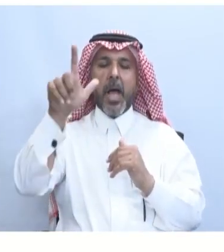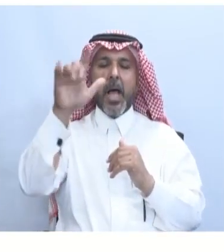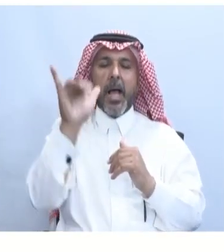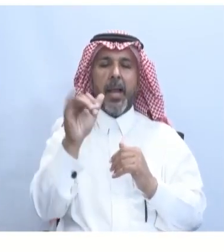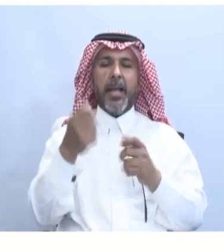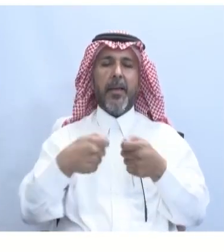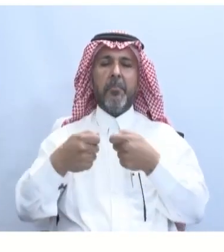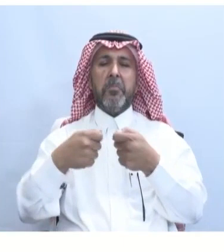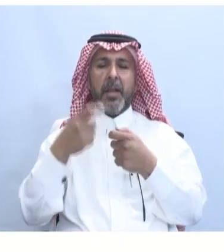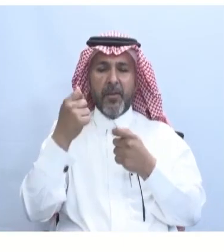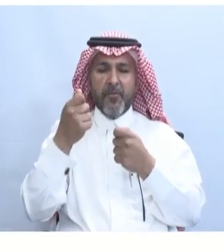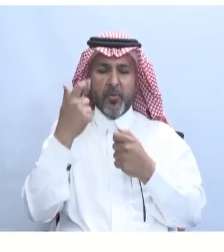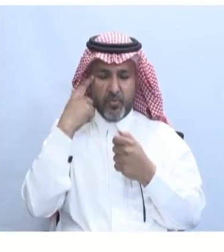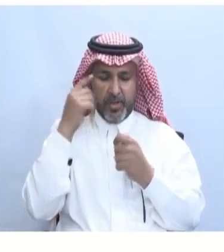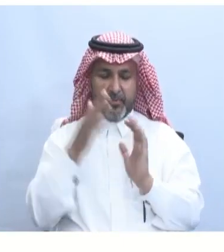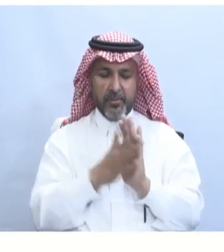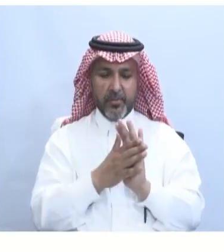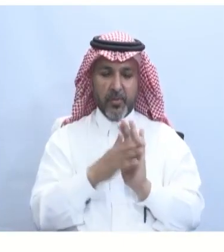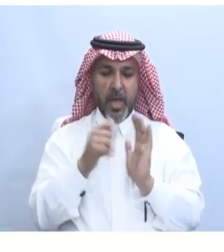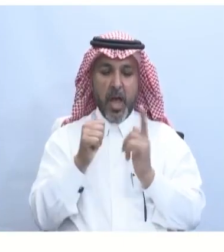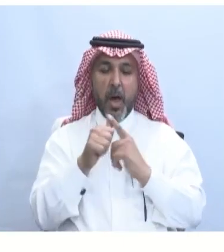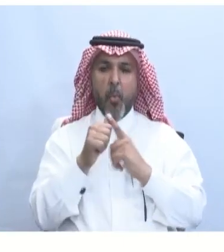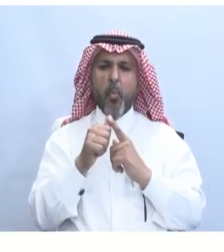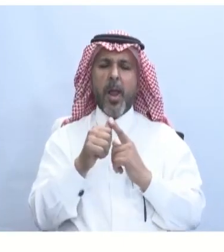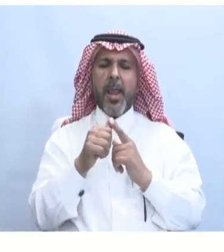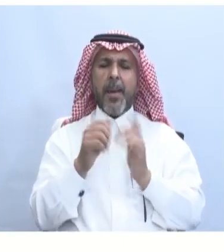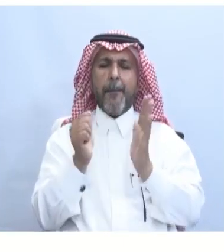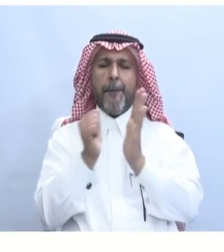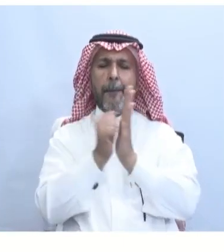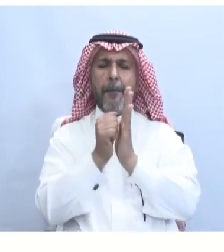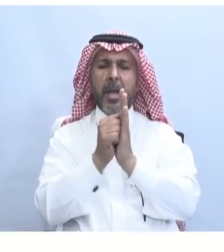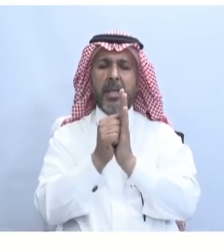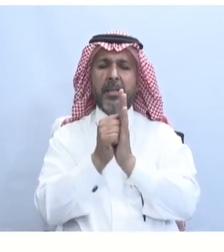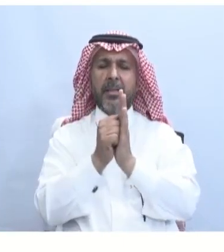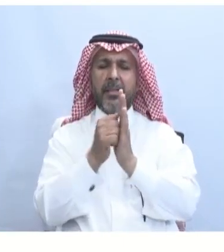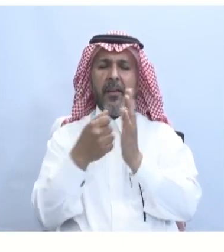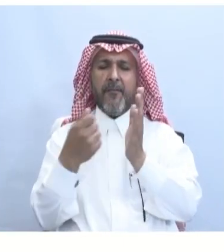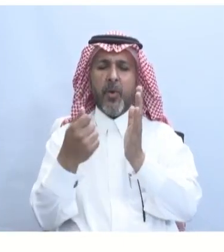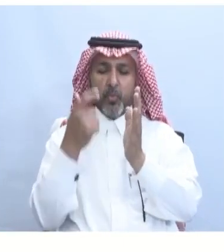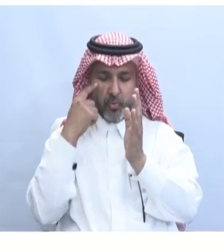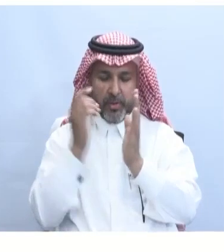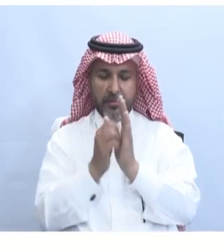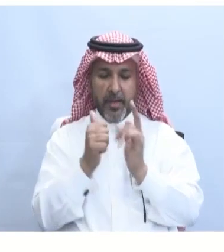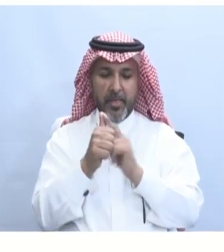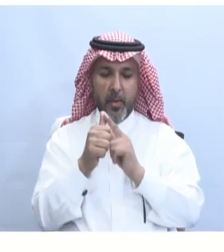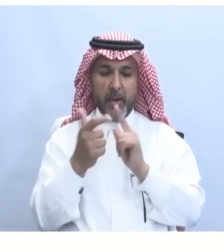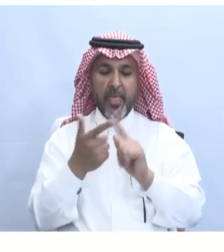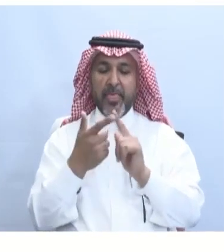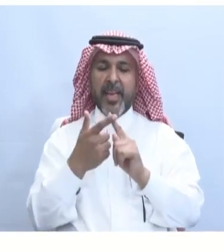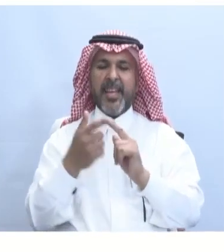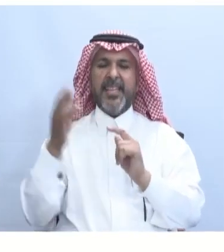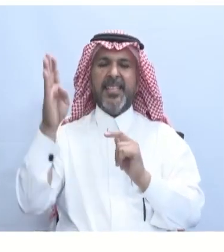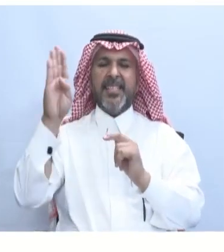هناك ما يسمى او مكانا لسك العمله اذا هذه من اهم منجزات الحضاره الاسلاميه